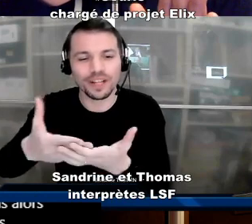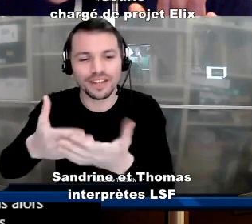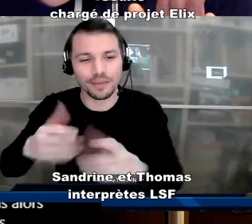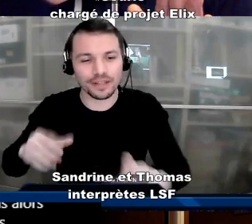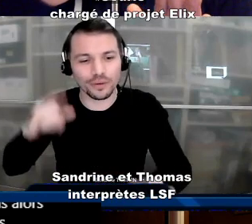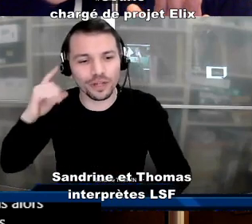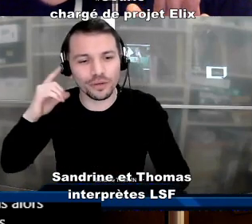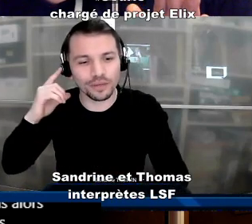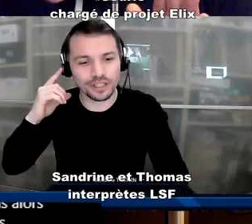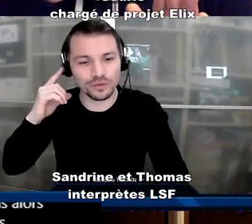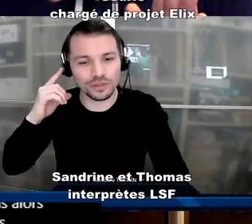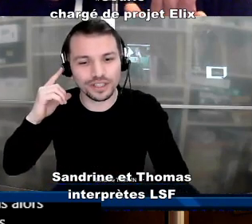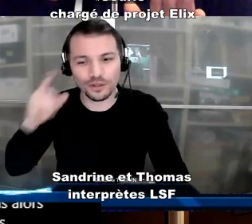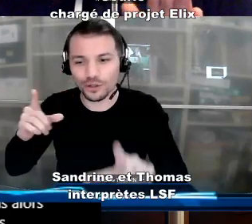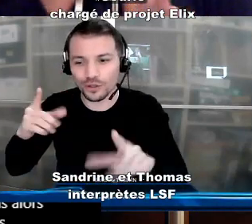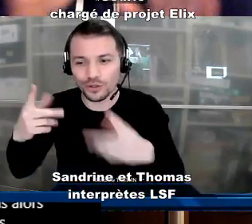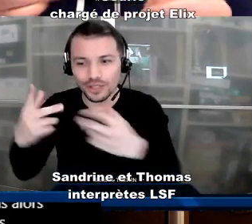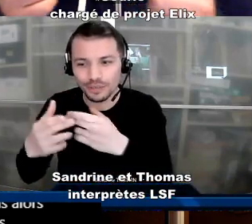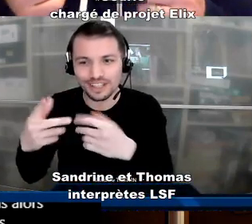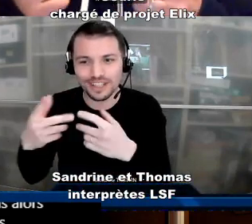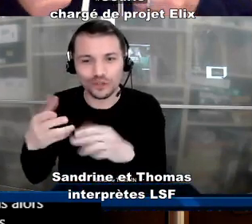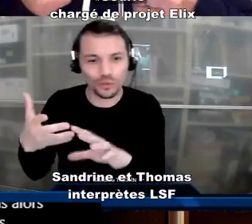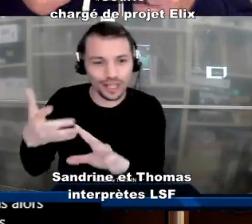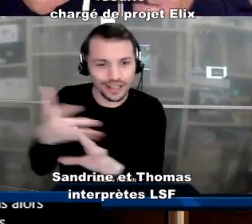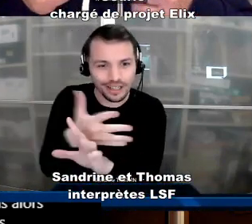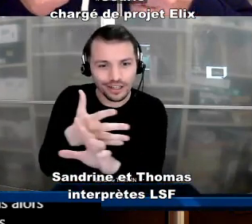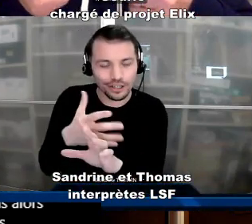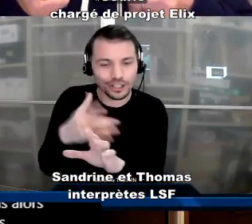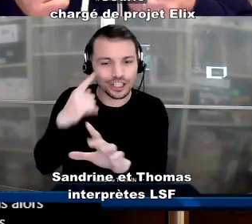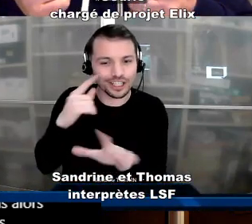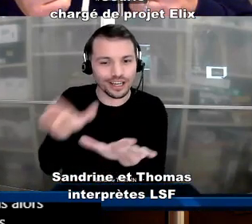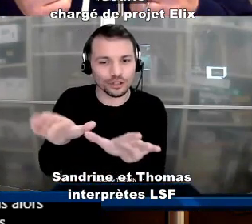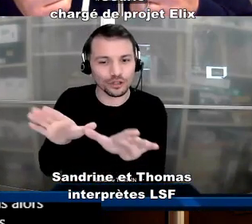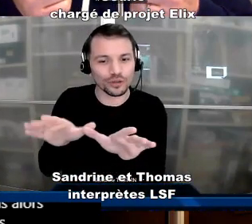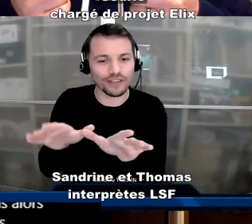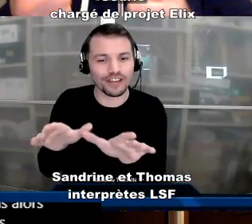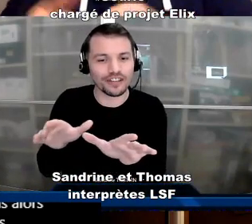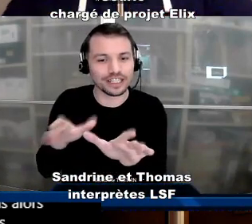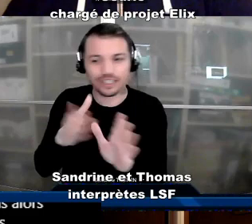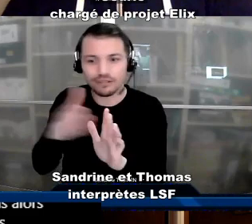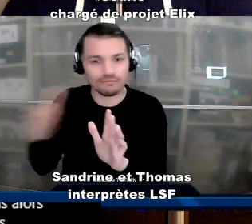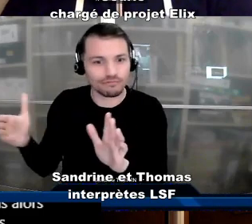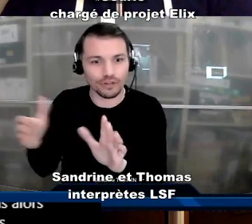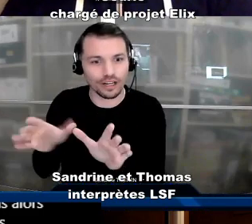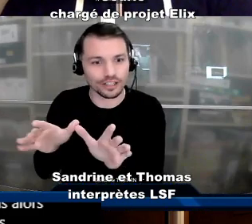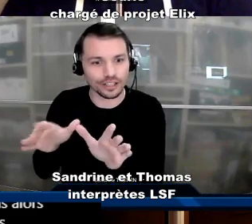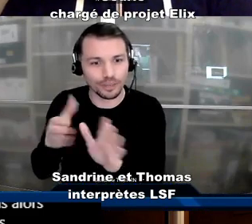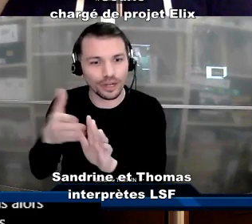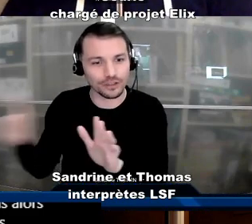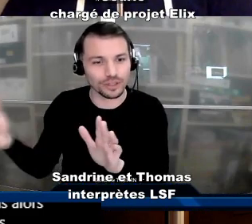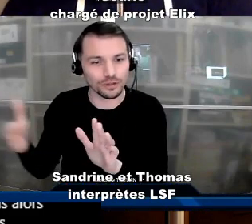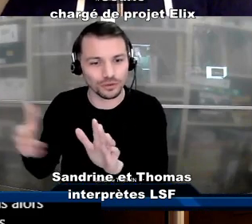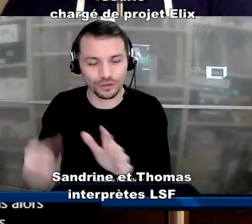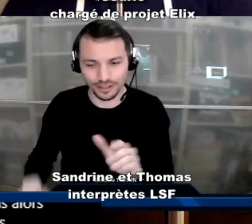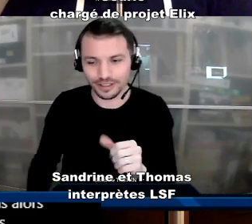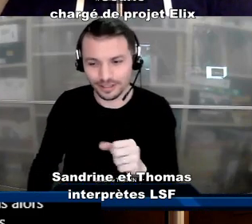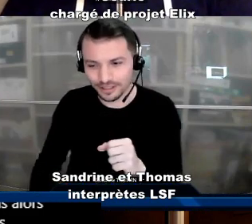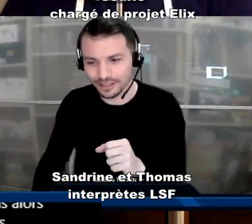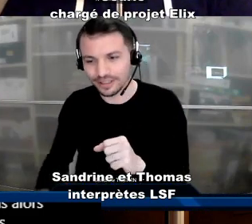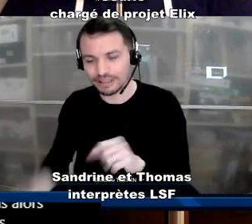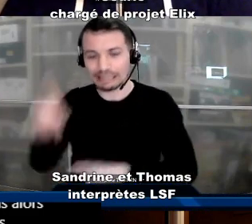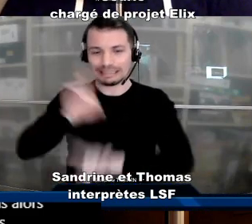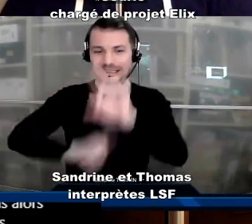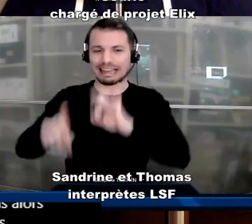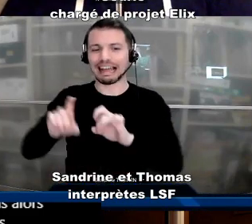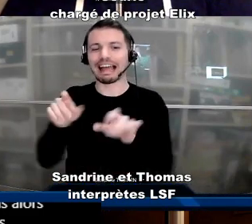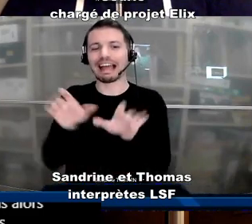Excusez-moi pour l'interprète, on a eu un petit souci de débit, ça a coupé. Je suis arrivé à Fanny. Voilà, oui, j'ai pas eu la suite, Fanny